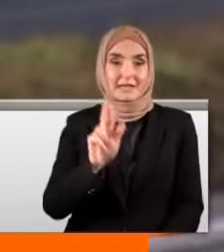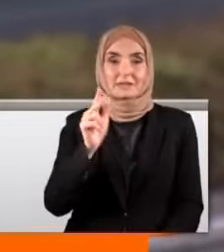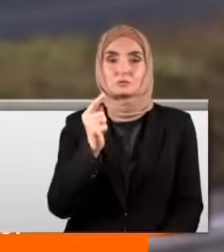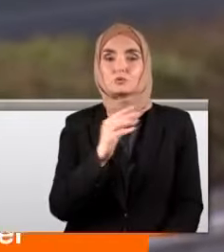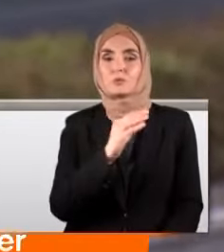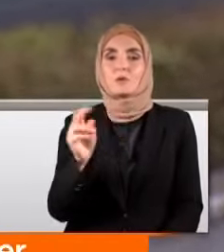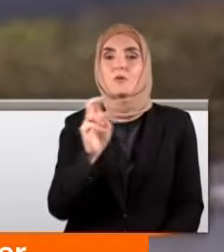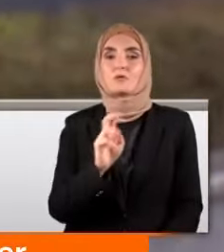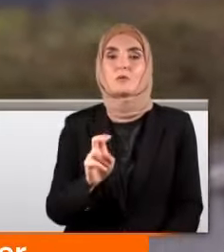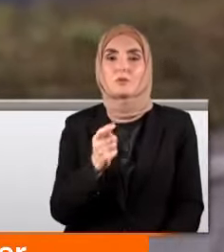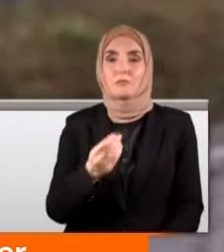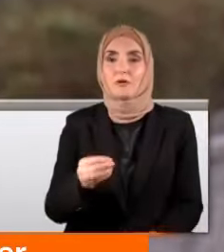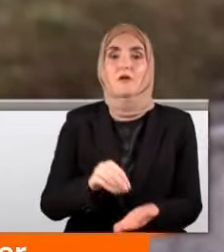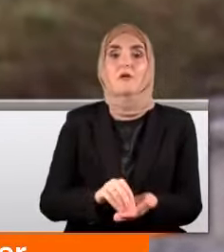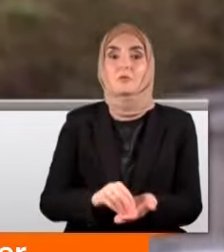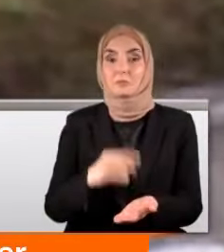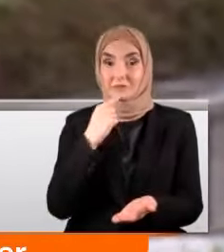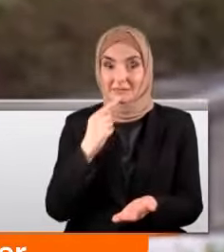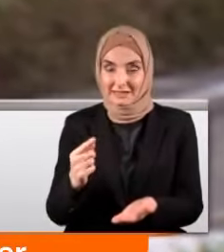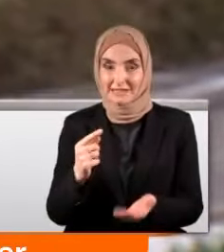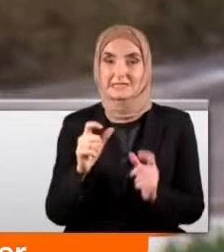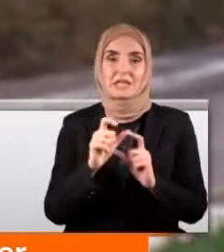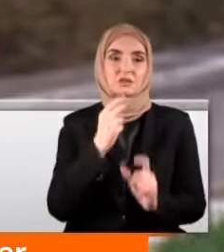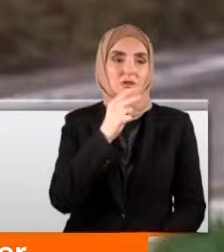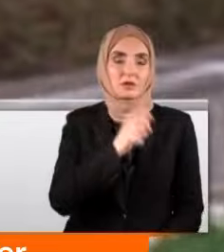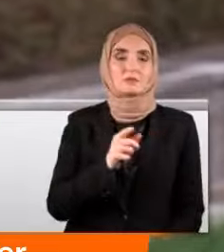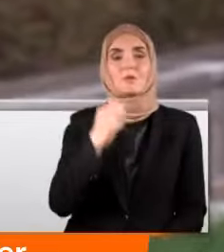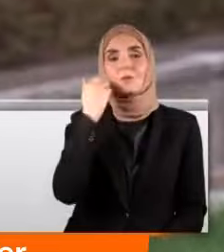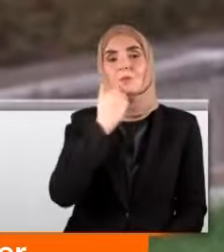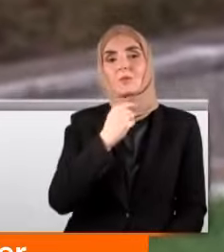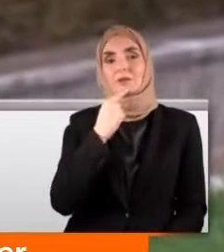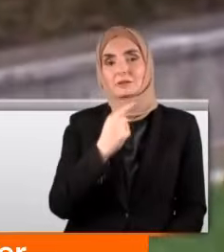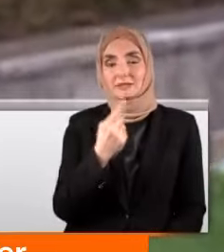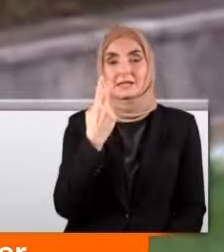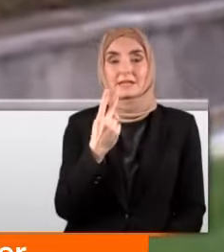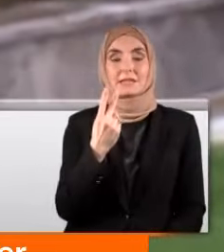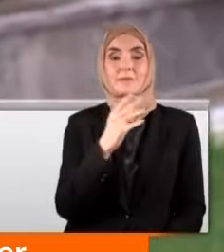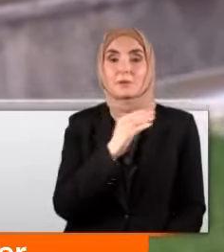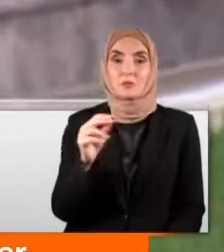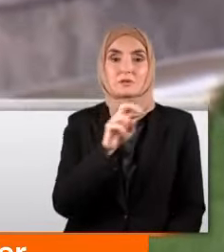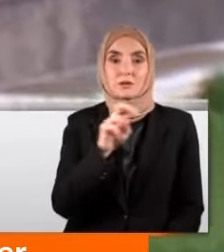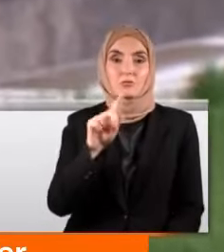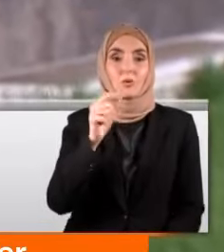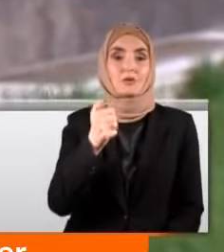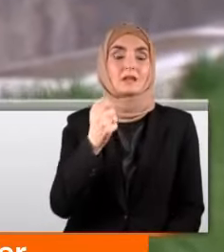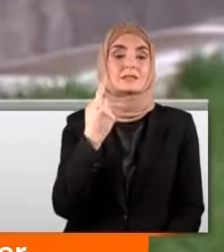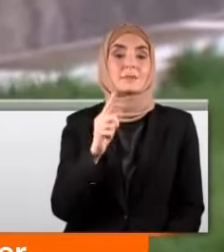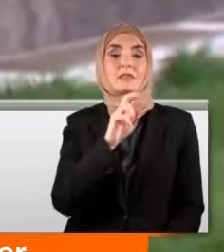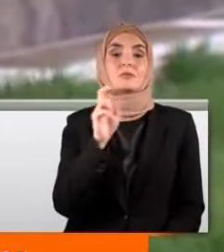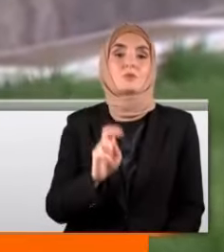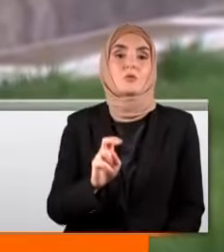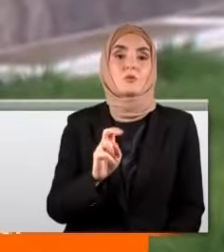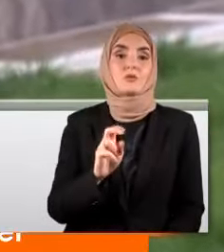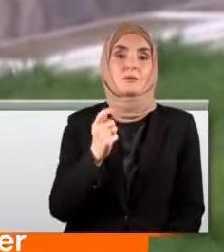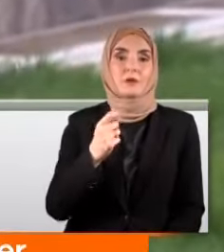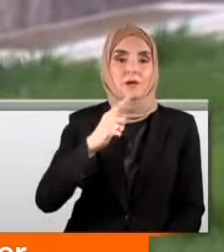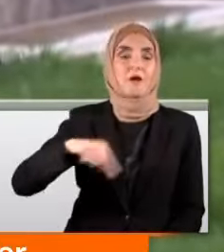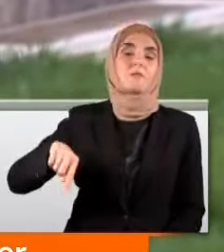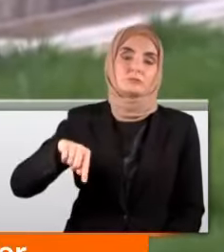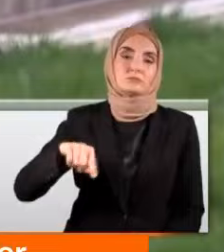Seçil Erzan bu sayıyı yalanladı ve sadece 2 milyon 816 bin dolar alacağının olduğunu söyledi Arda Turan için.